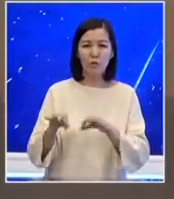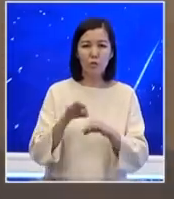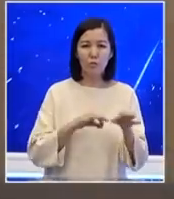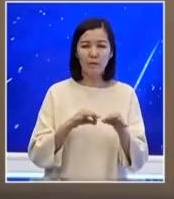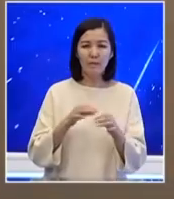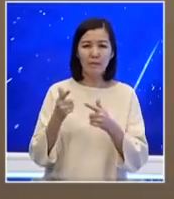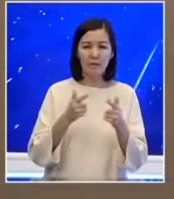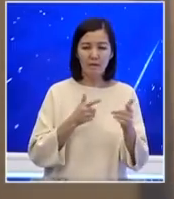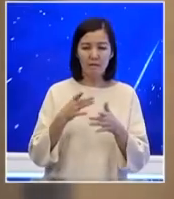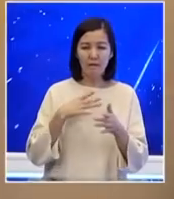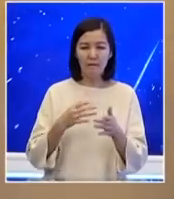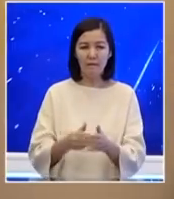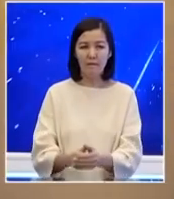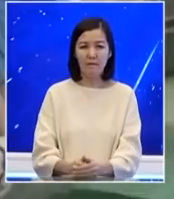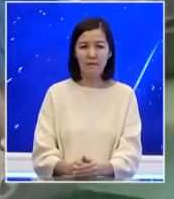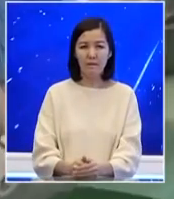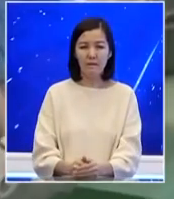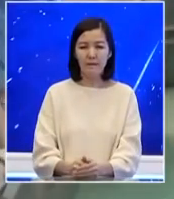жасалып қойған.